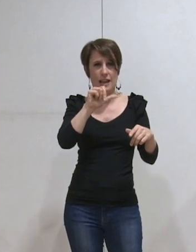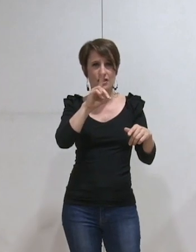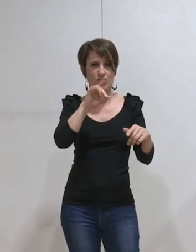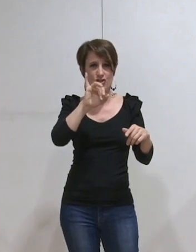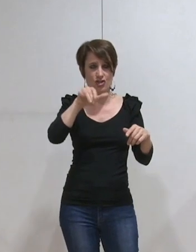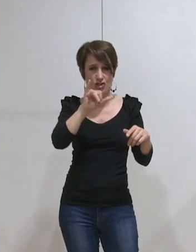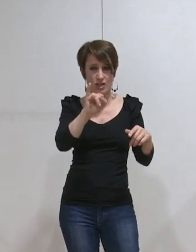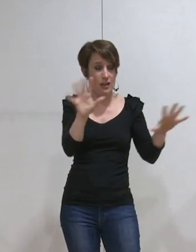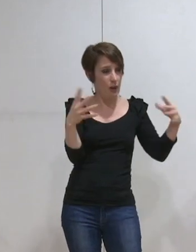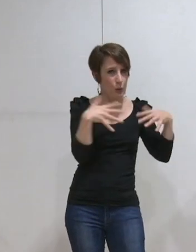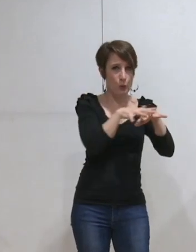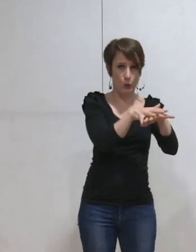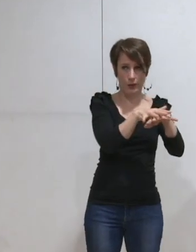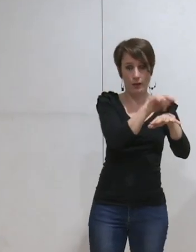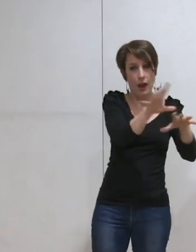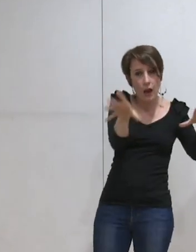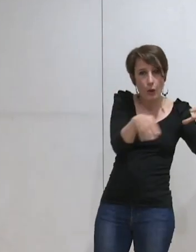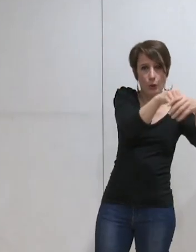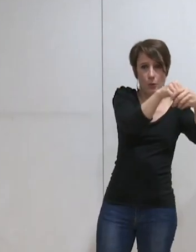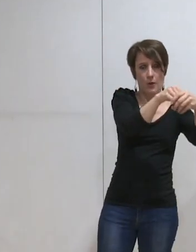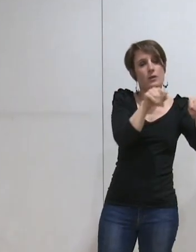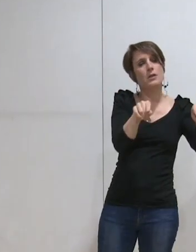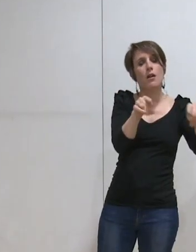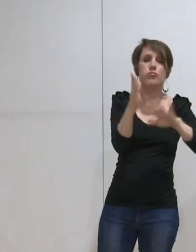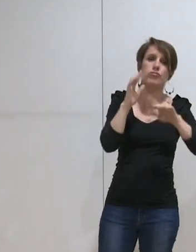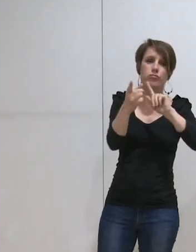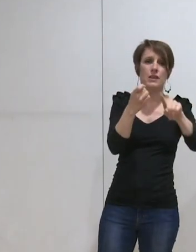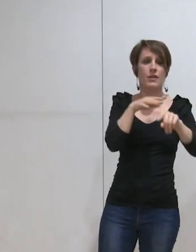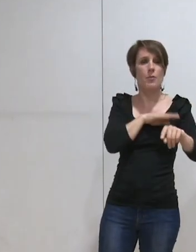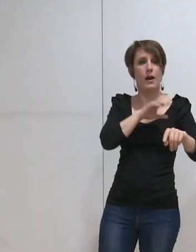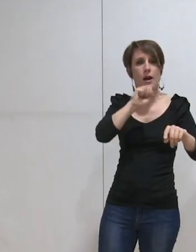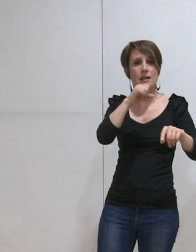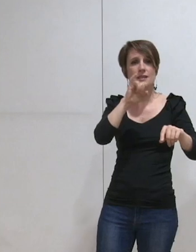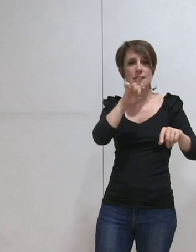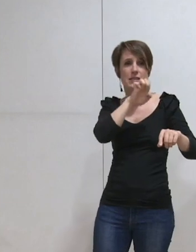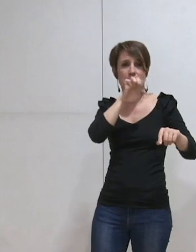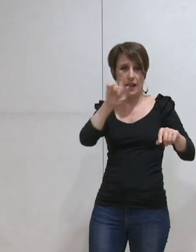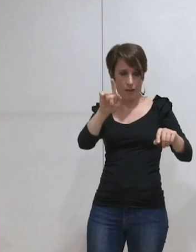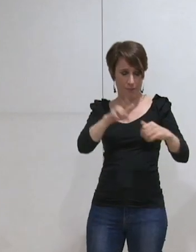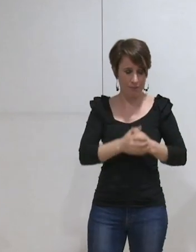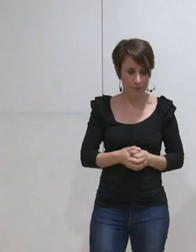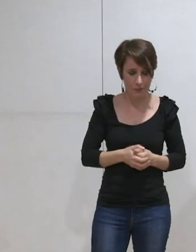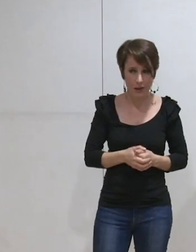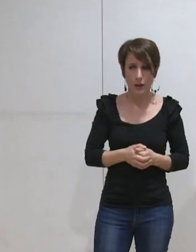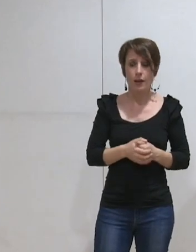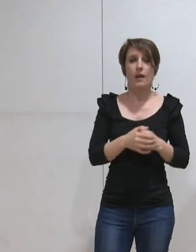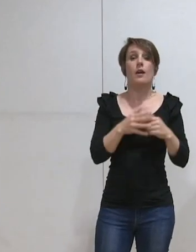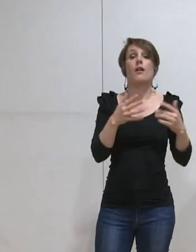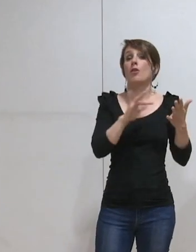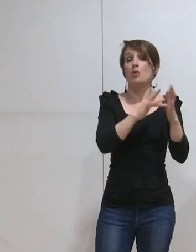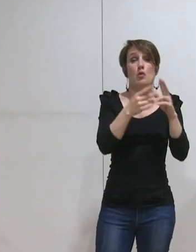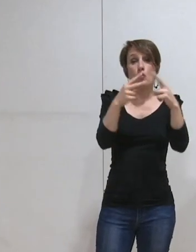absorbant la SPL sergadi issue du cierge le syndicat intercommunal des eaux de la région grenobloise toutes les communes actionnaires